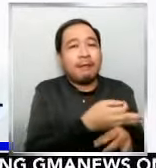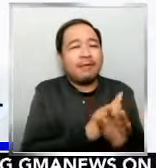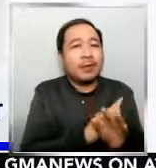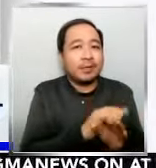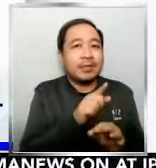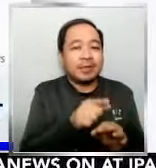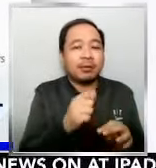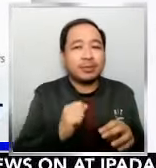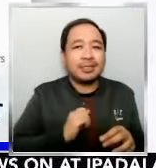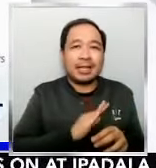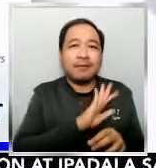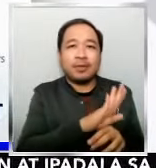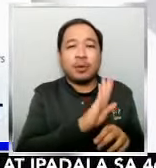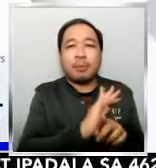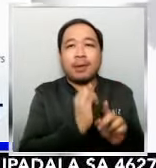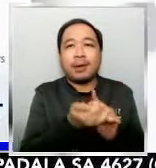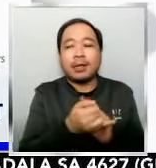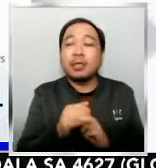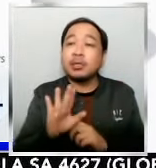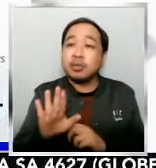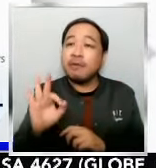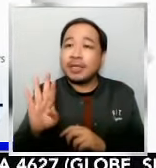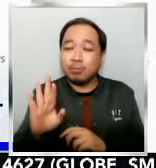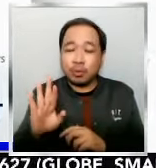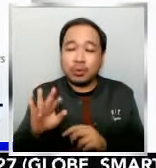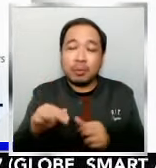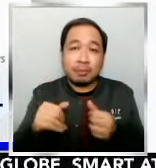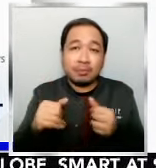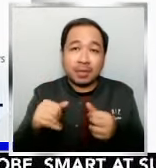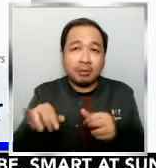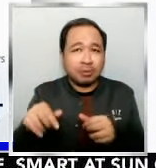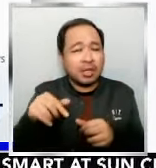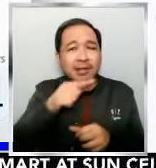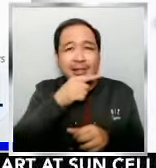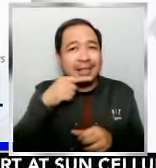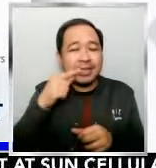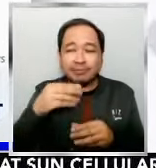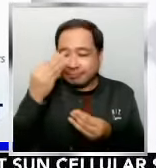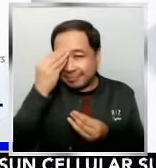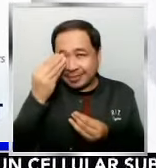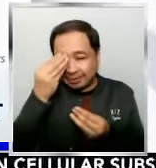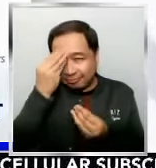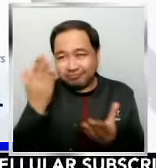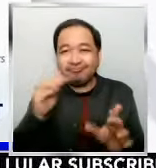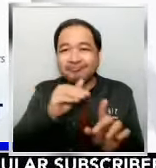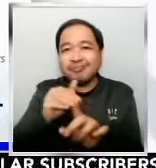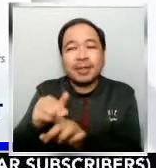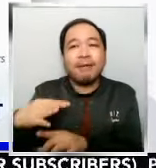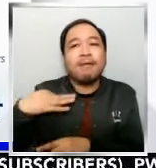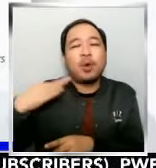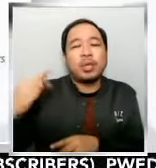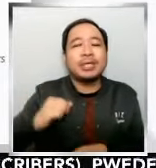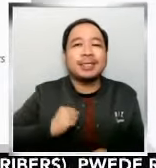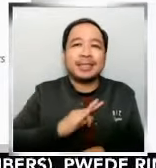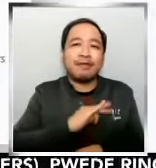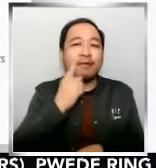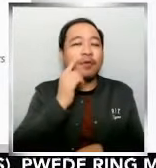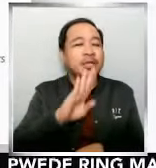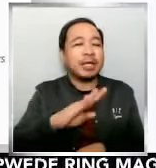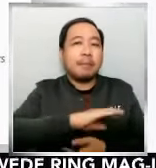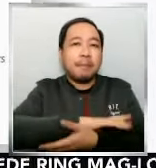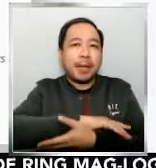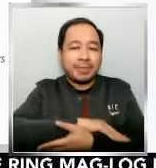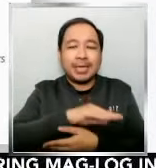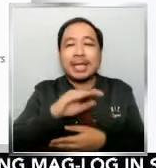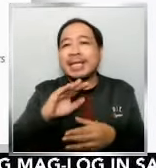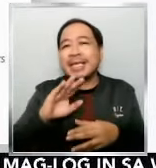Sa kanyang Facebook page, nanawagan si VP Lenny Robredo ng volunteer medical staff para sa kanilang bayanihan e-consulta service. Naghahanap